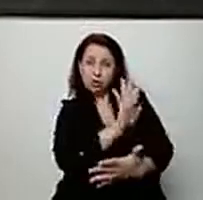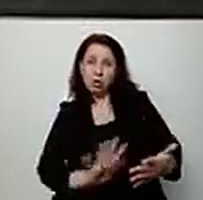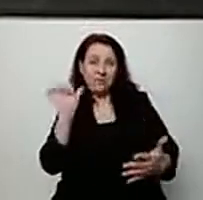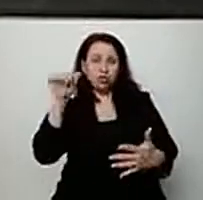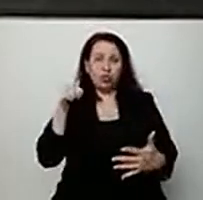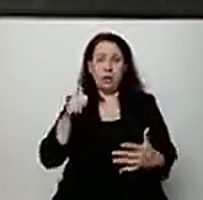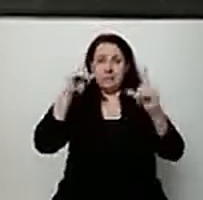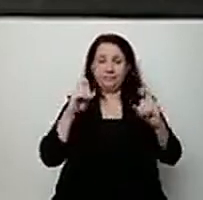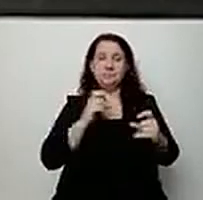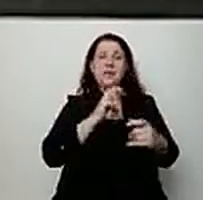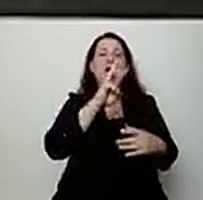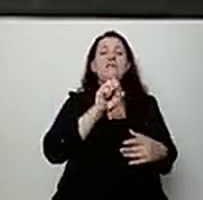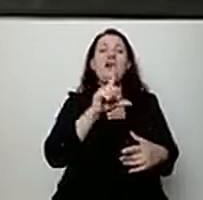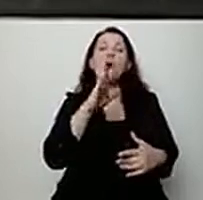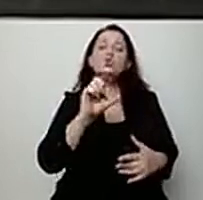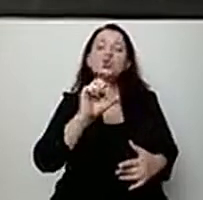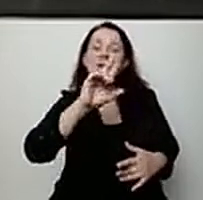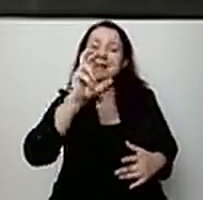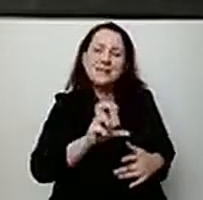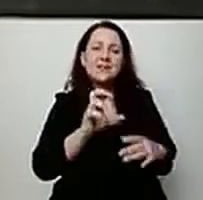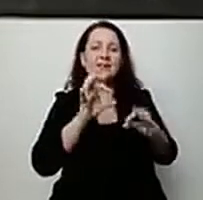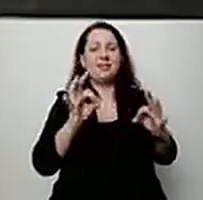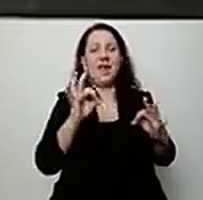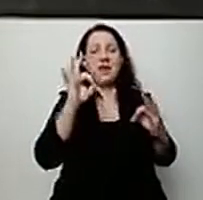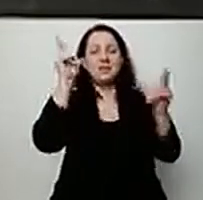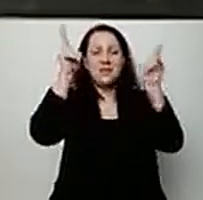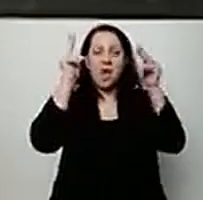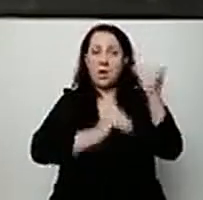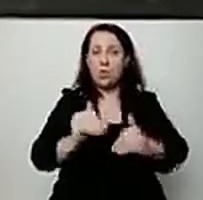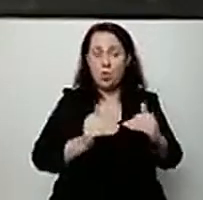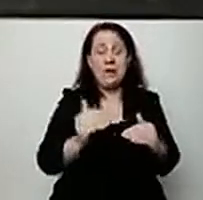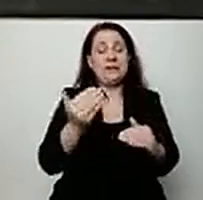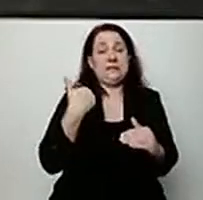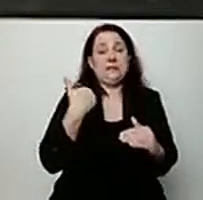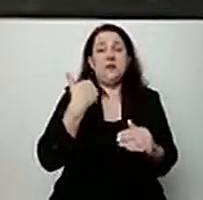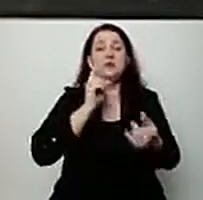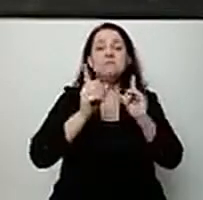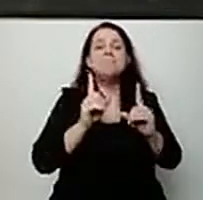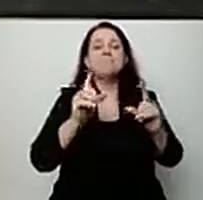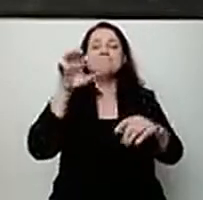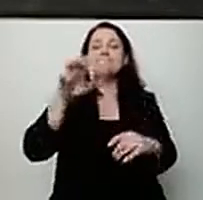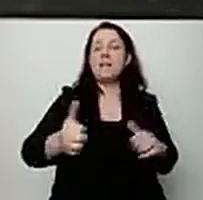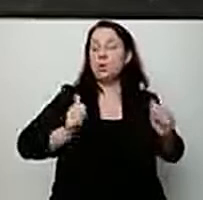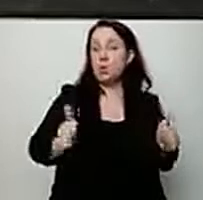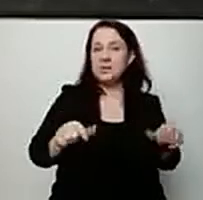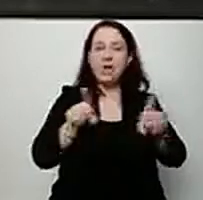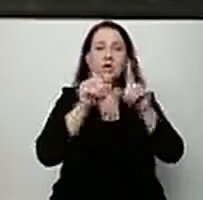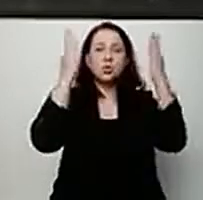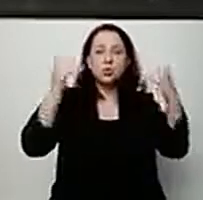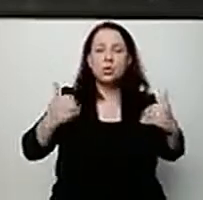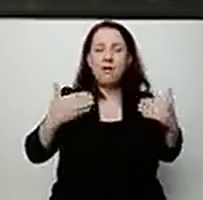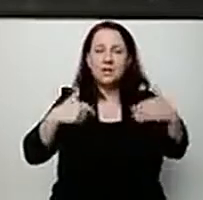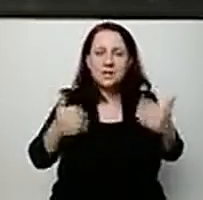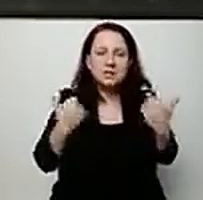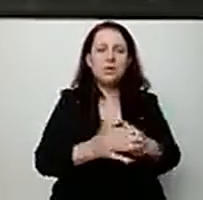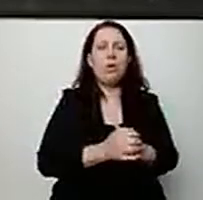w Wałbrzychu, teraz w Jeleniej Górze. Rozmawialiśmy przede wszystkim o problemach branży turystycznej i o uzdrowiskach. Cieplice,